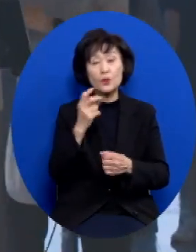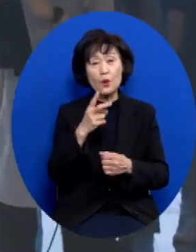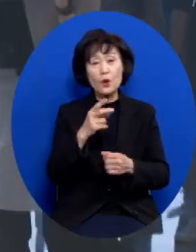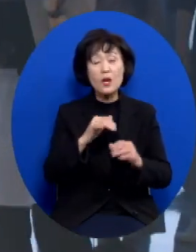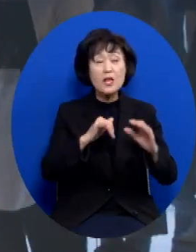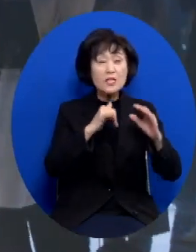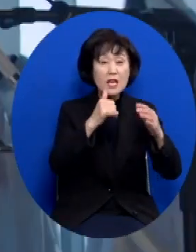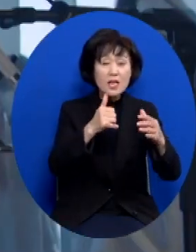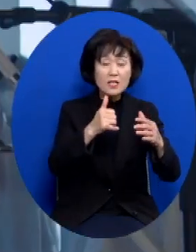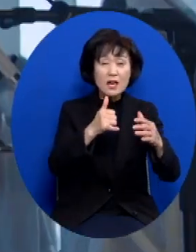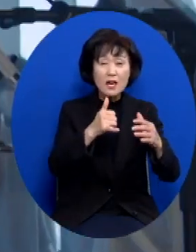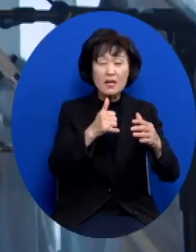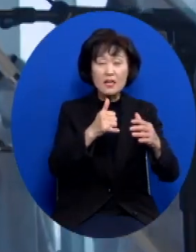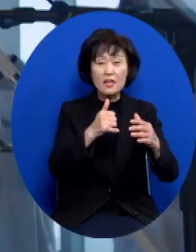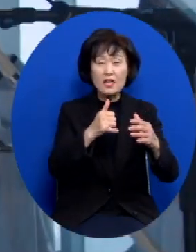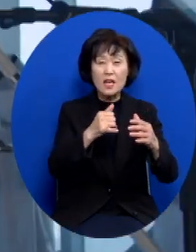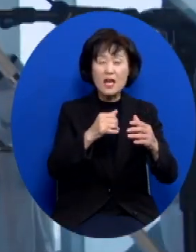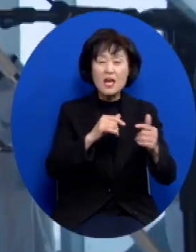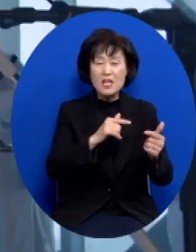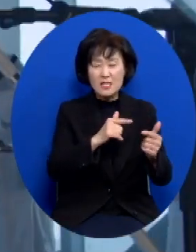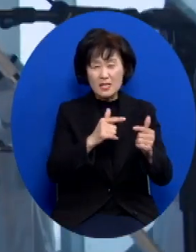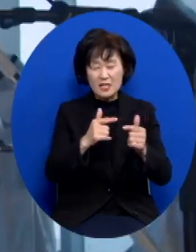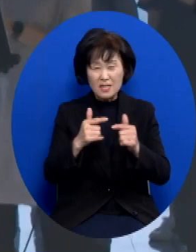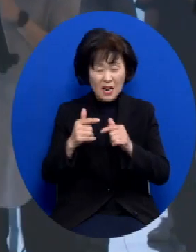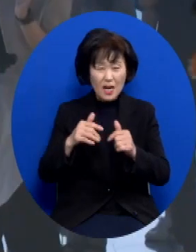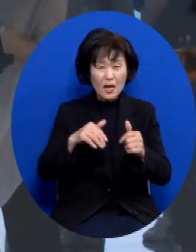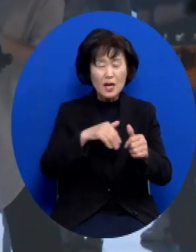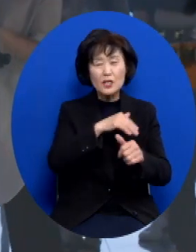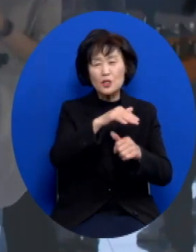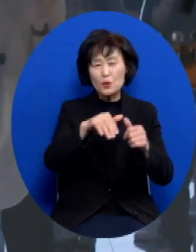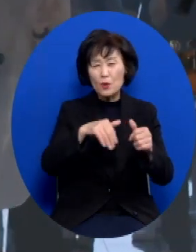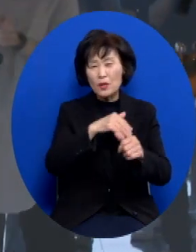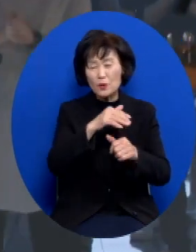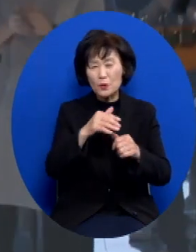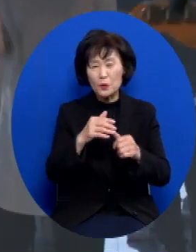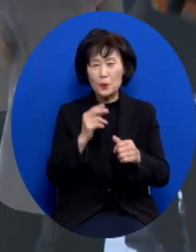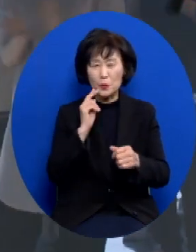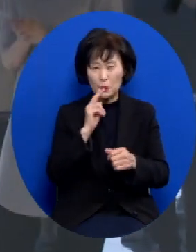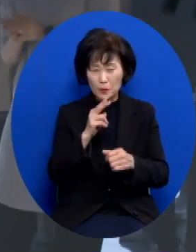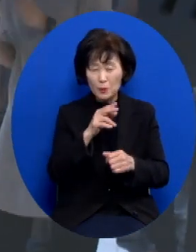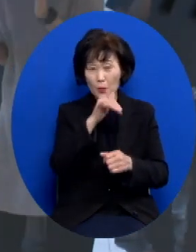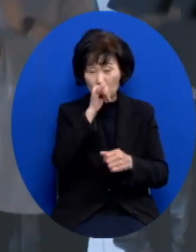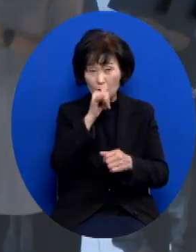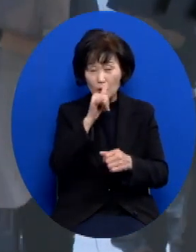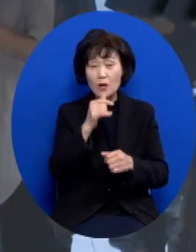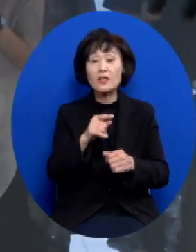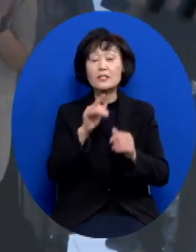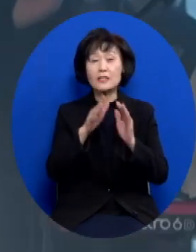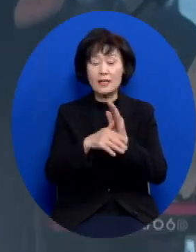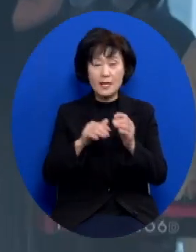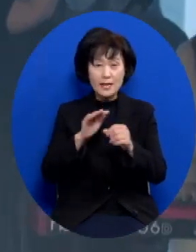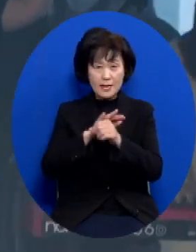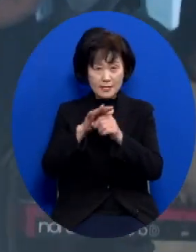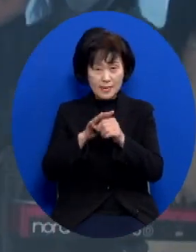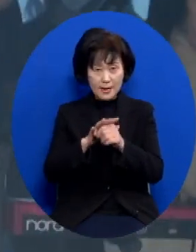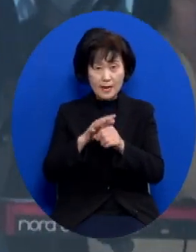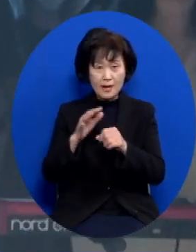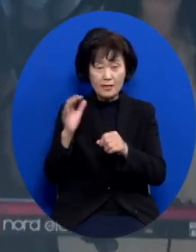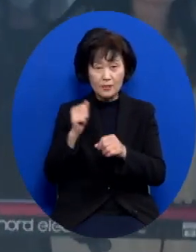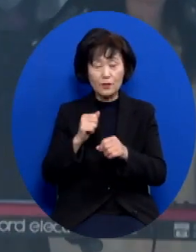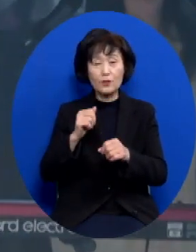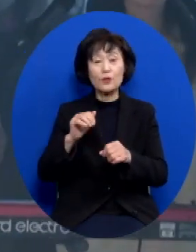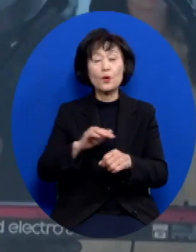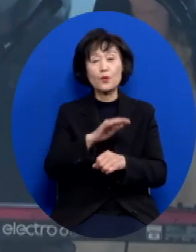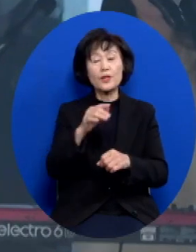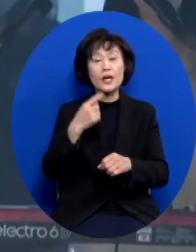세속화의 물결도 너무나도 거세지고 있잖아요. 그럴 때 정말 사랑으로 우리 가운데 오시고 또 성령으로 늘